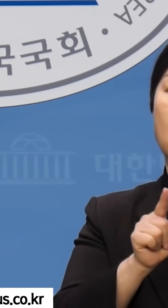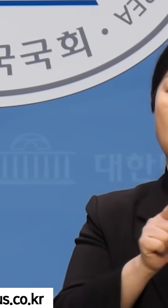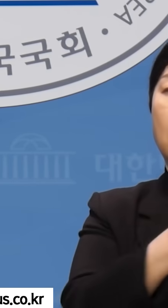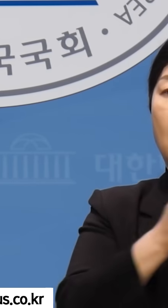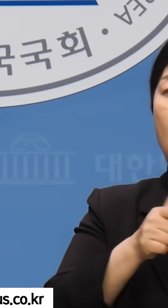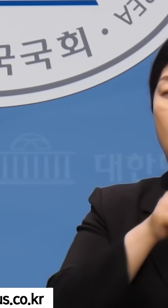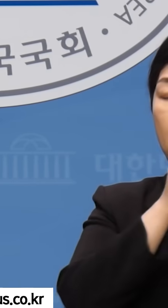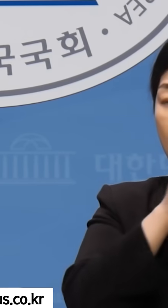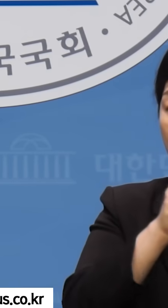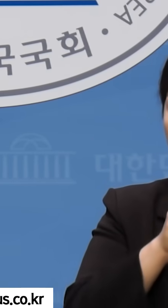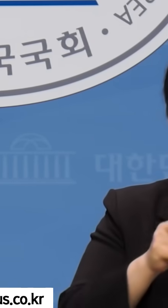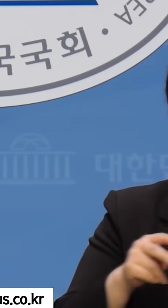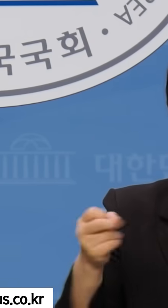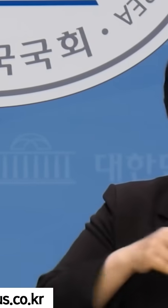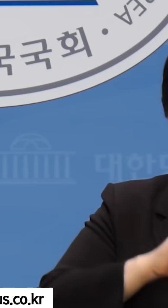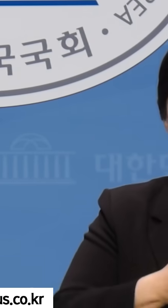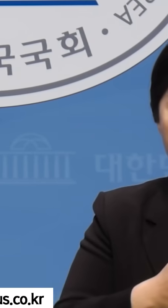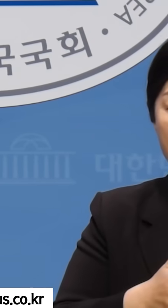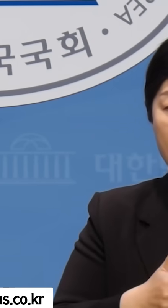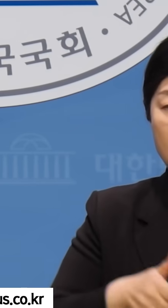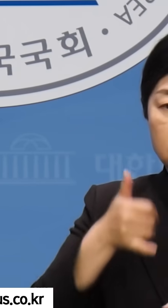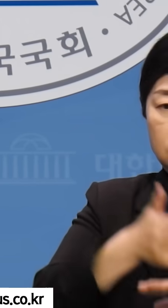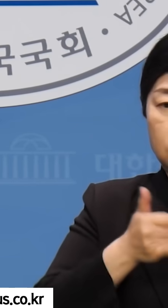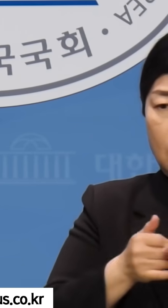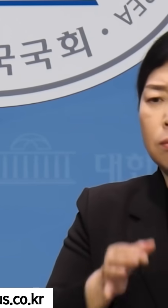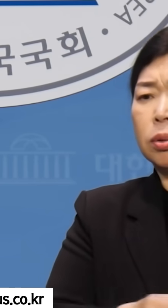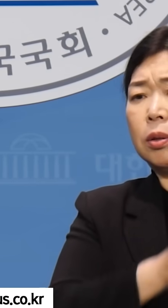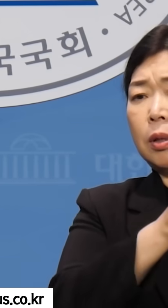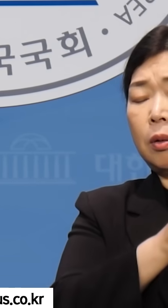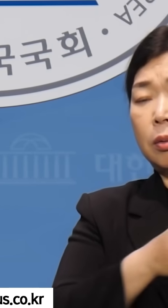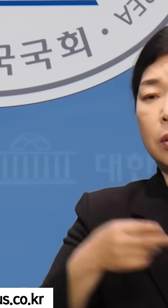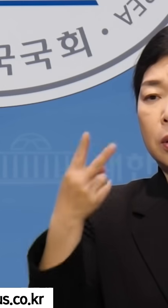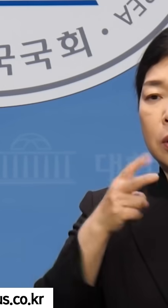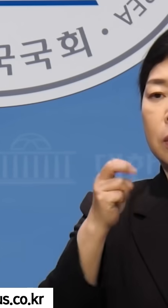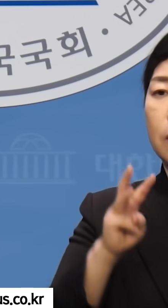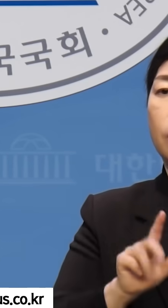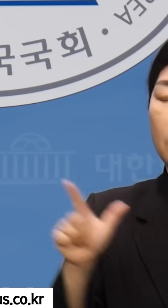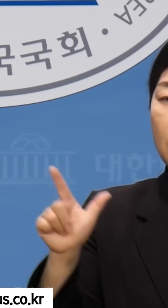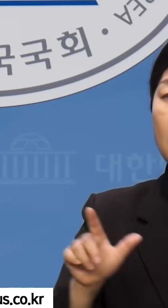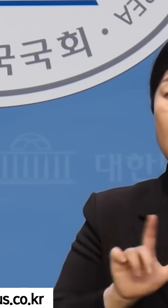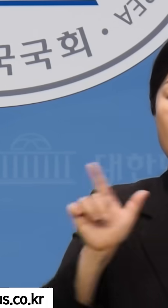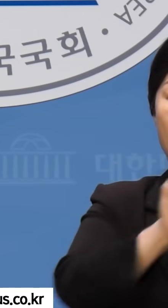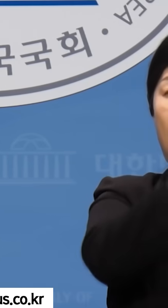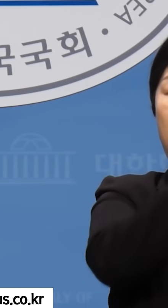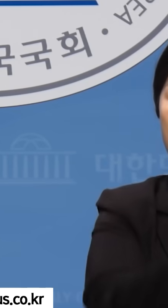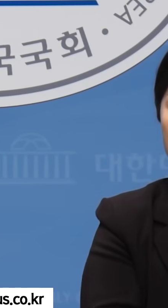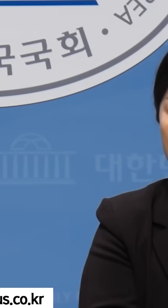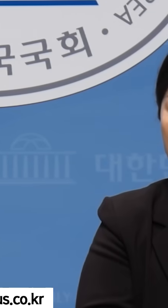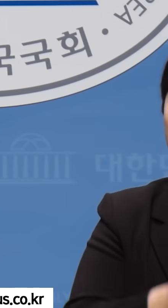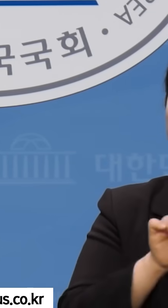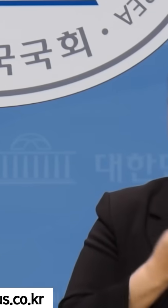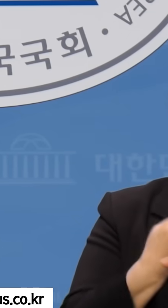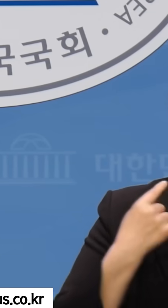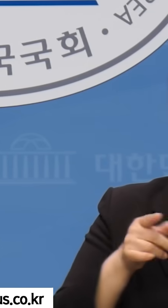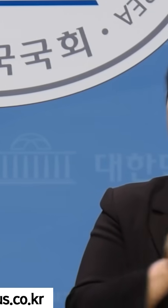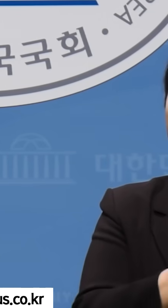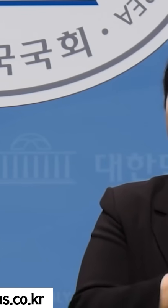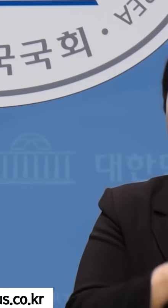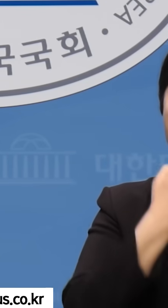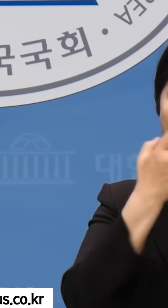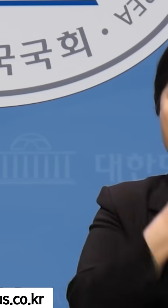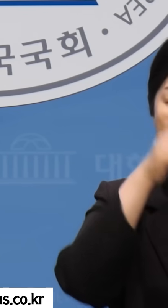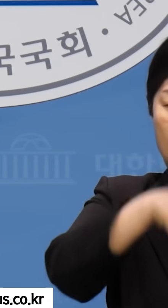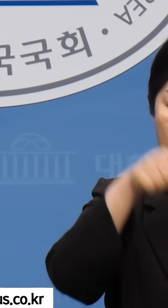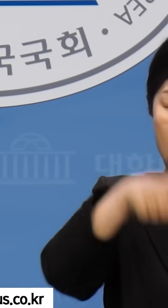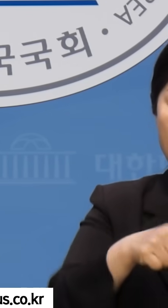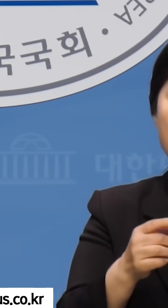등 일부 농산물의 가격 폭등은 2023년 4월 저온 현상, 10월 우박 피해 등 기상이변으로